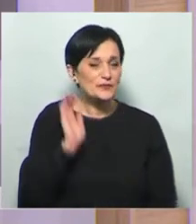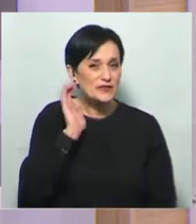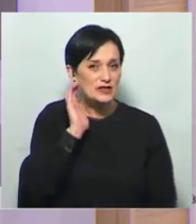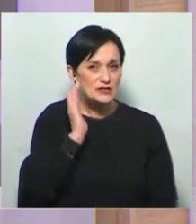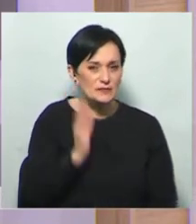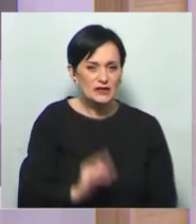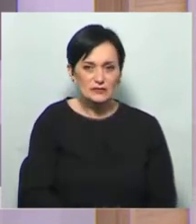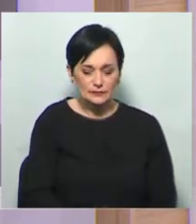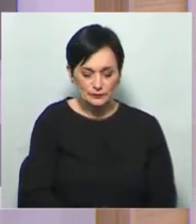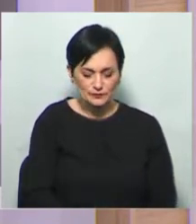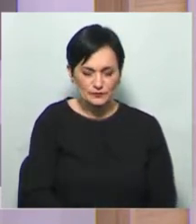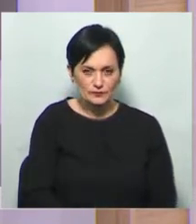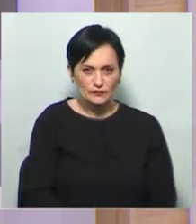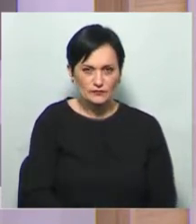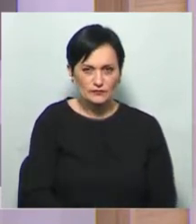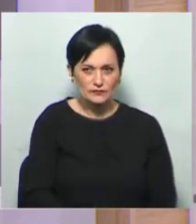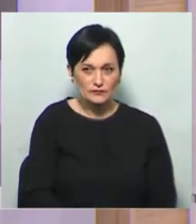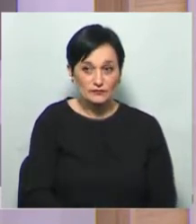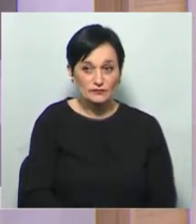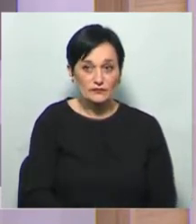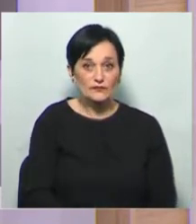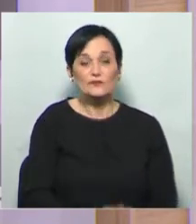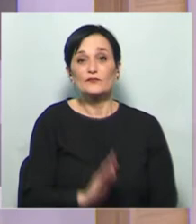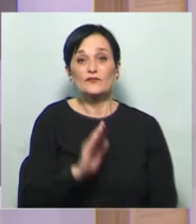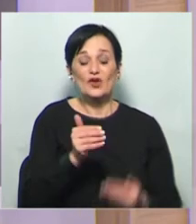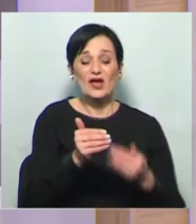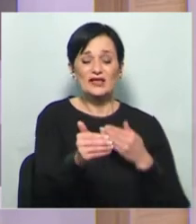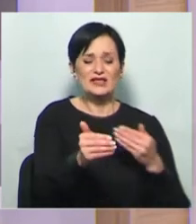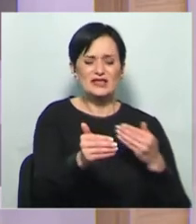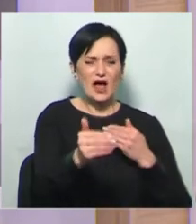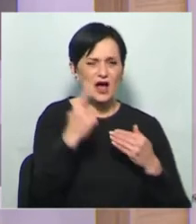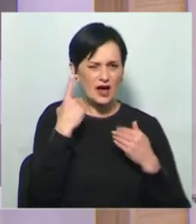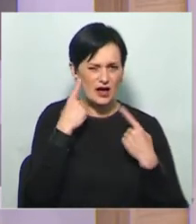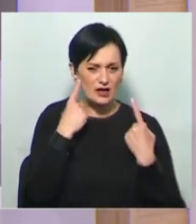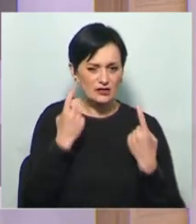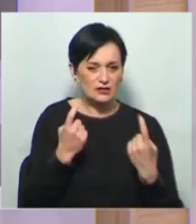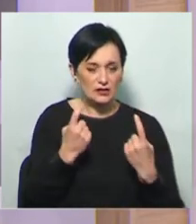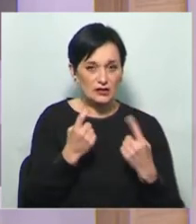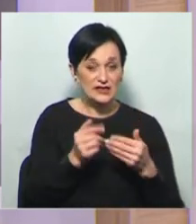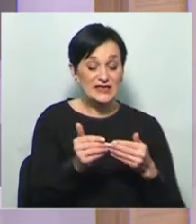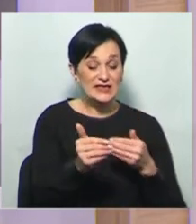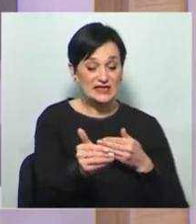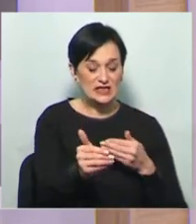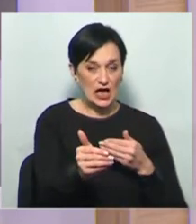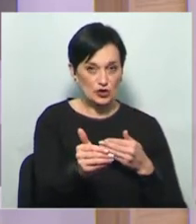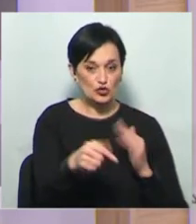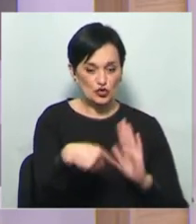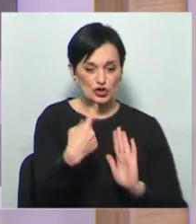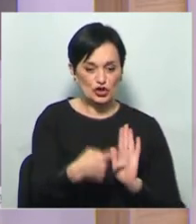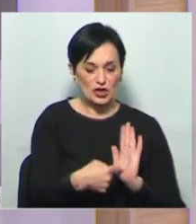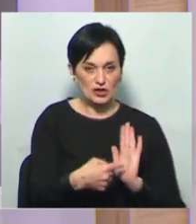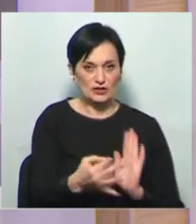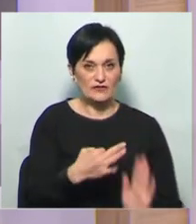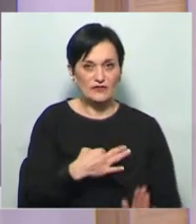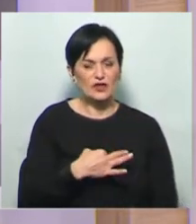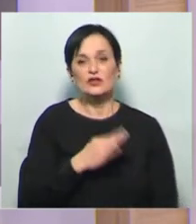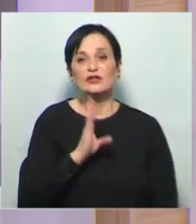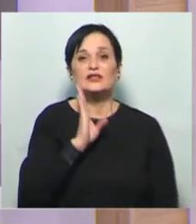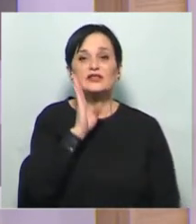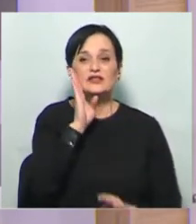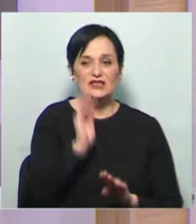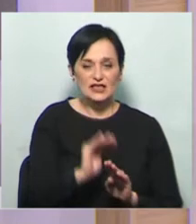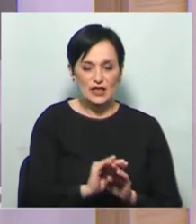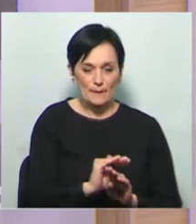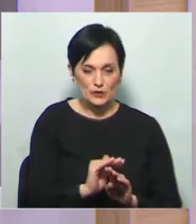გისმენთ? ერთი ვარ. ეკრანს დაშორდით თუ შეიძლება, ეკრანს დაშორდით და ისე დაგვისვით შეკითხვა. დილა